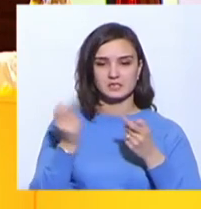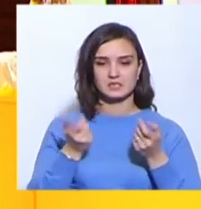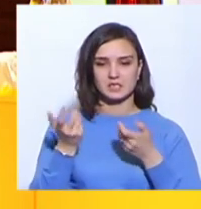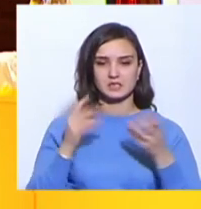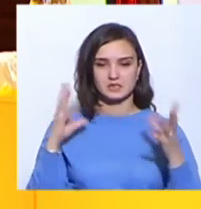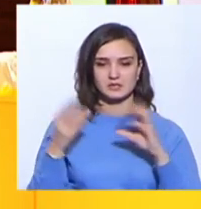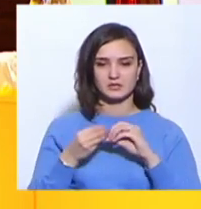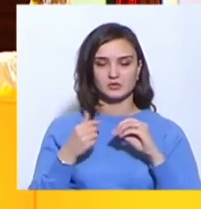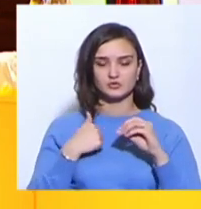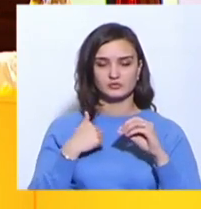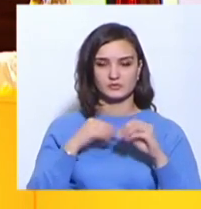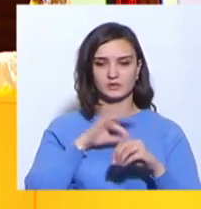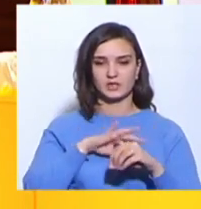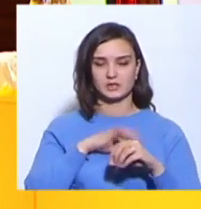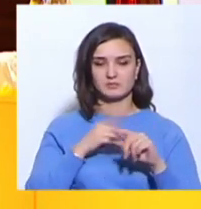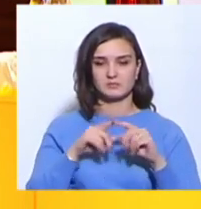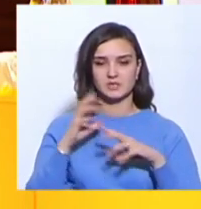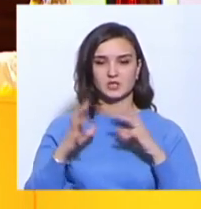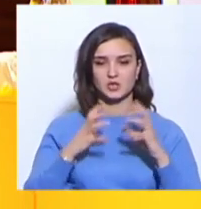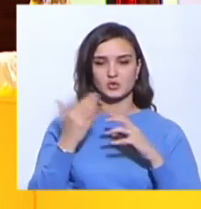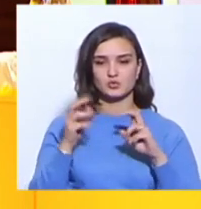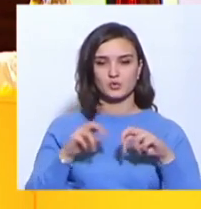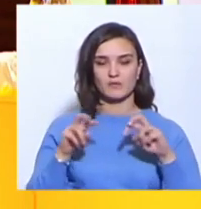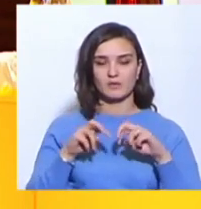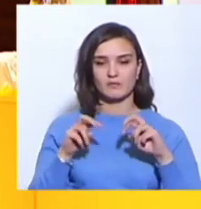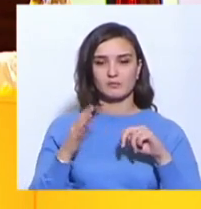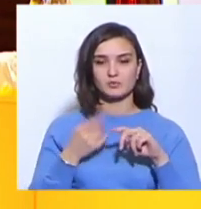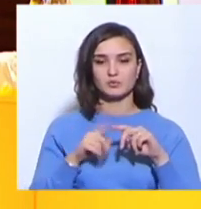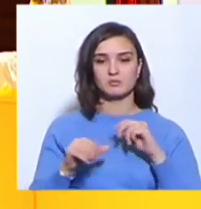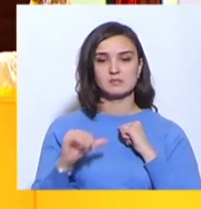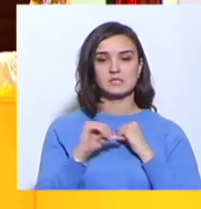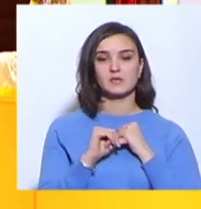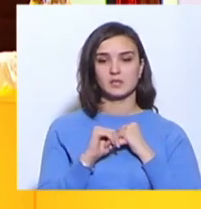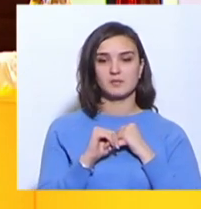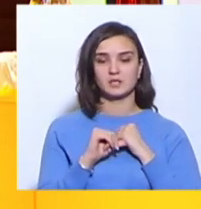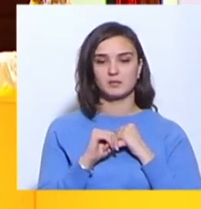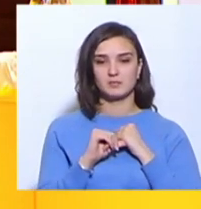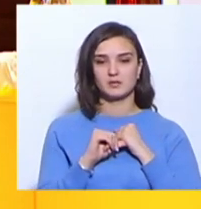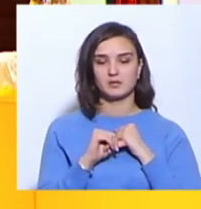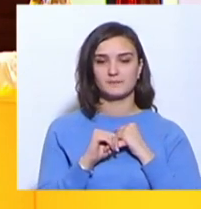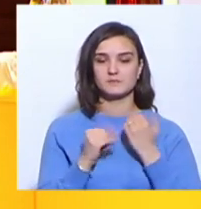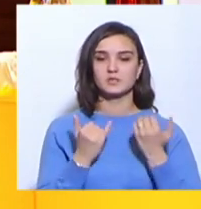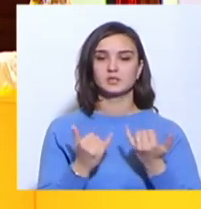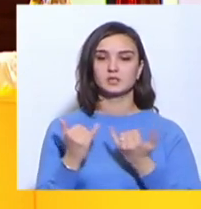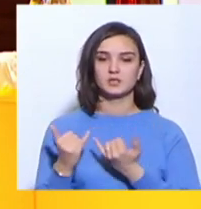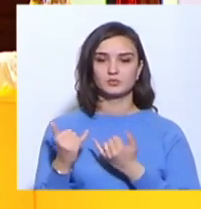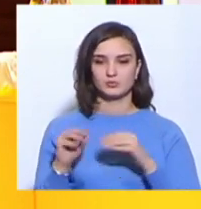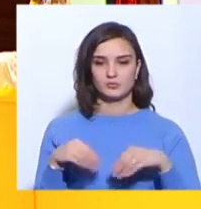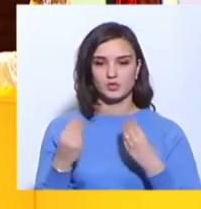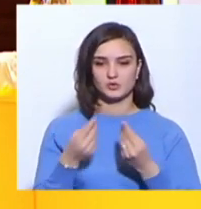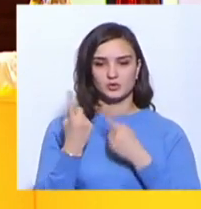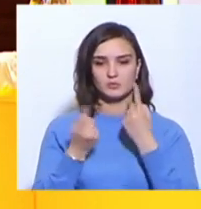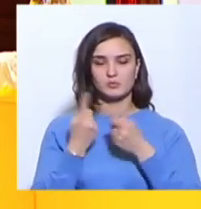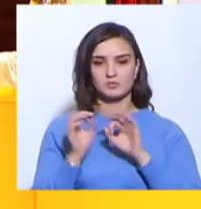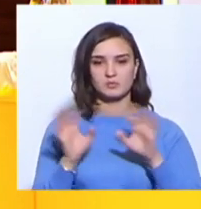როგორც წესი ჩვენ ვიშველიებთ ხოლმე იმ საერთაშორისო კვლევებს, რომელიც გვეხმარება სათანადოდ მოგაწოდოთ